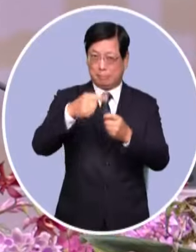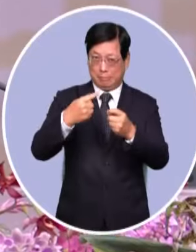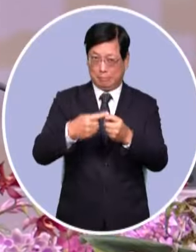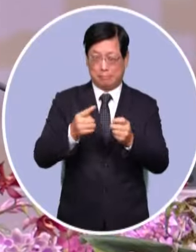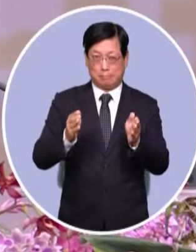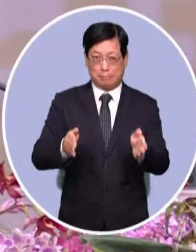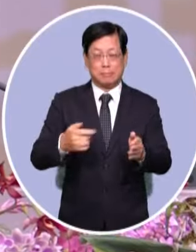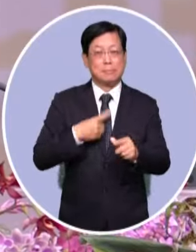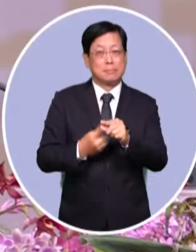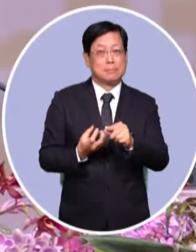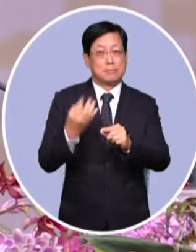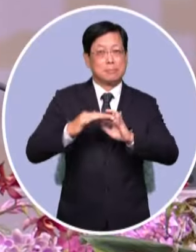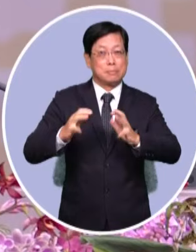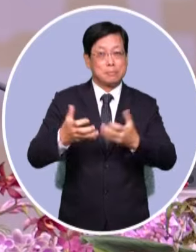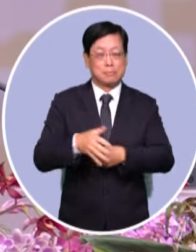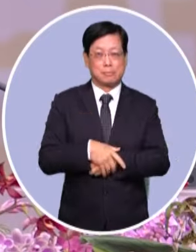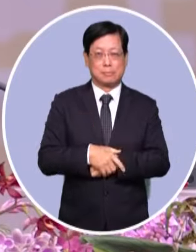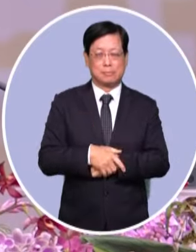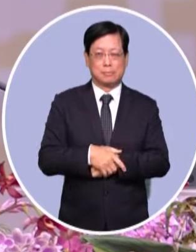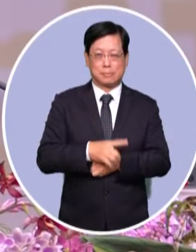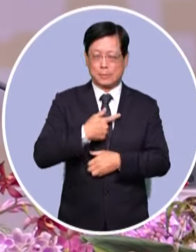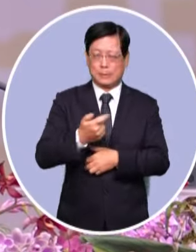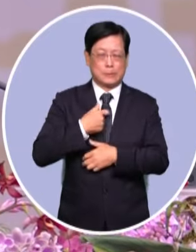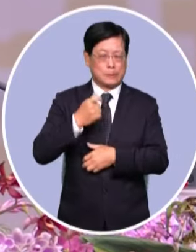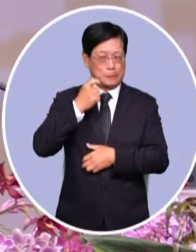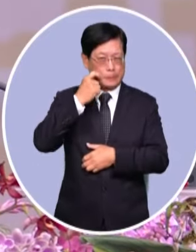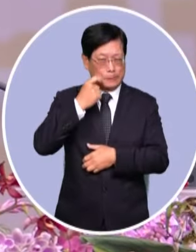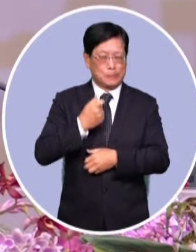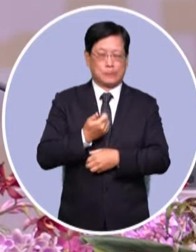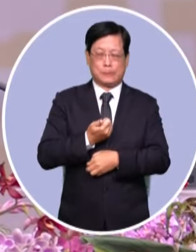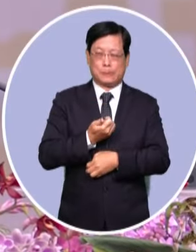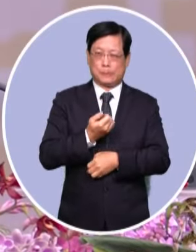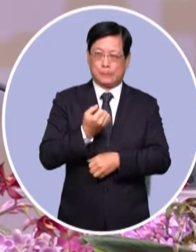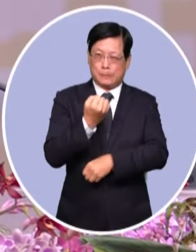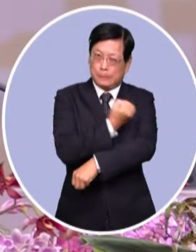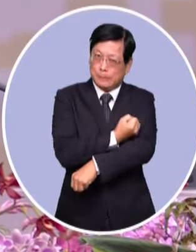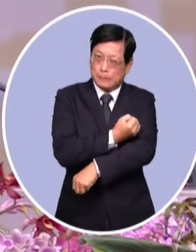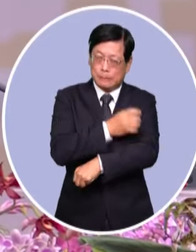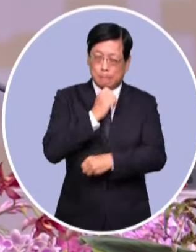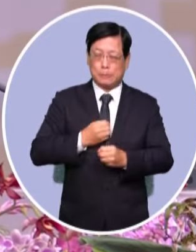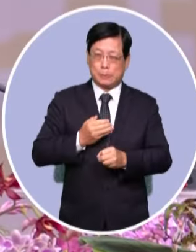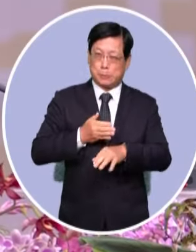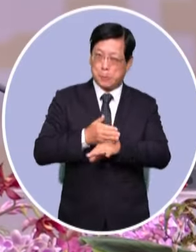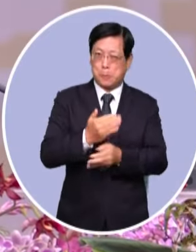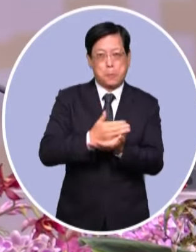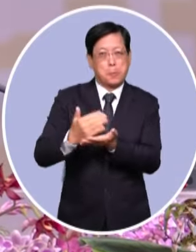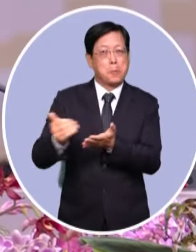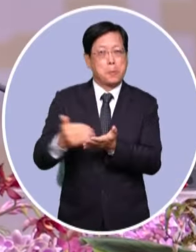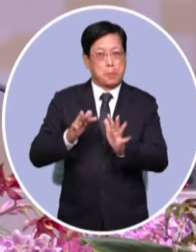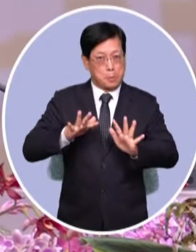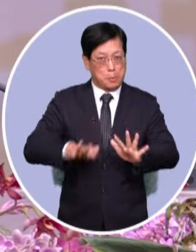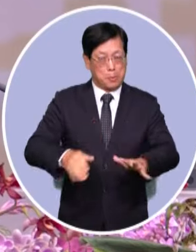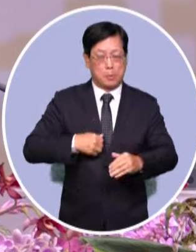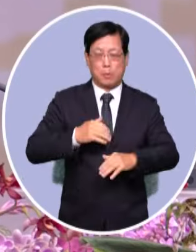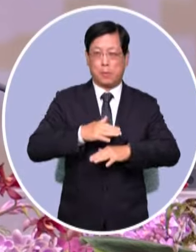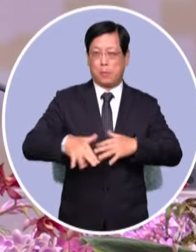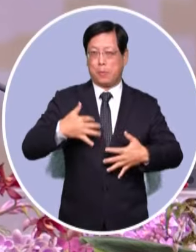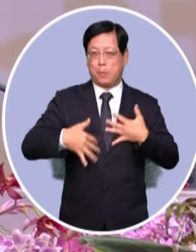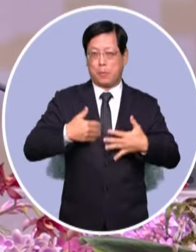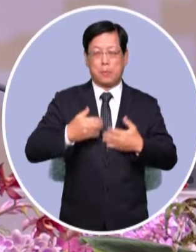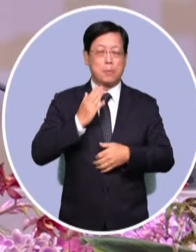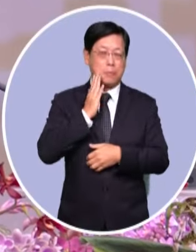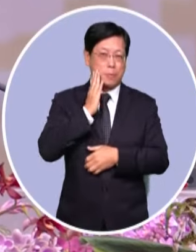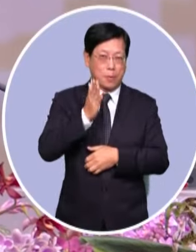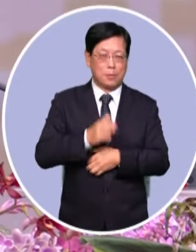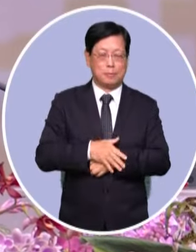华民国经过了艰辛荒芜，如今和乐复苏，我们的